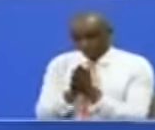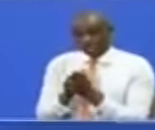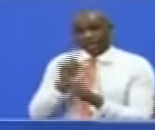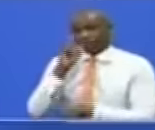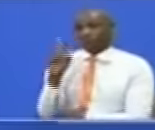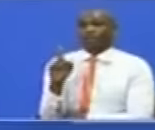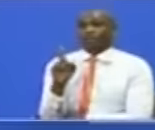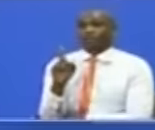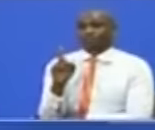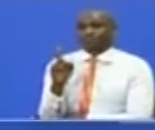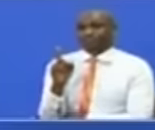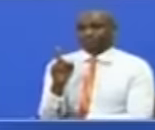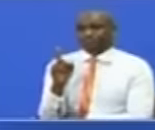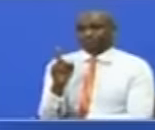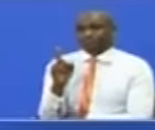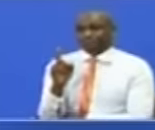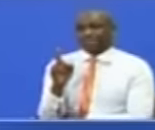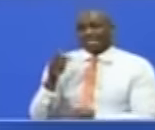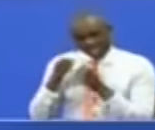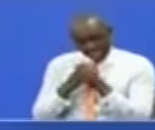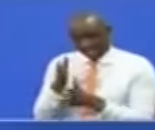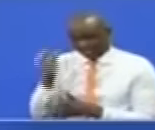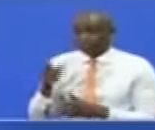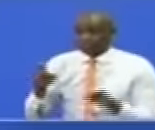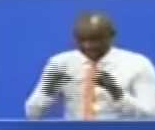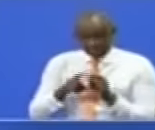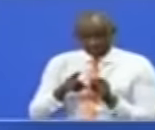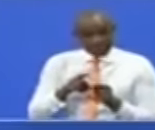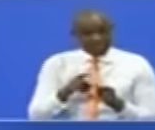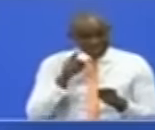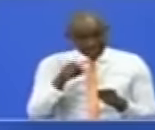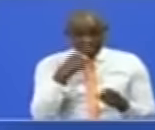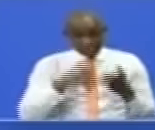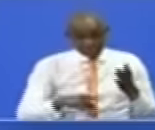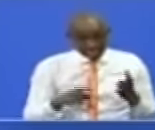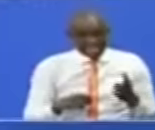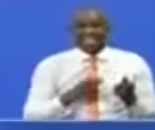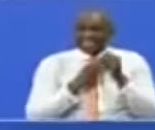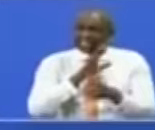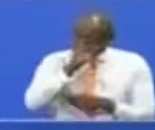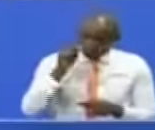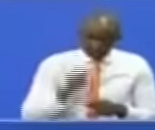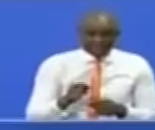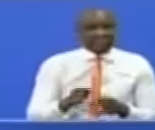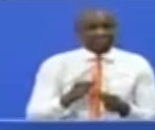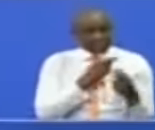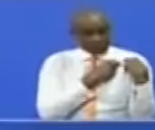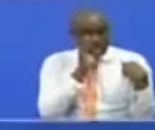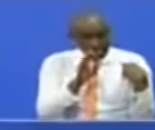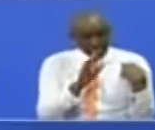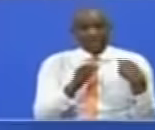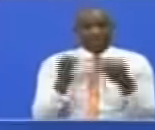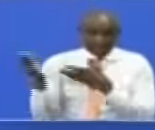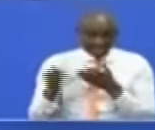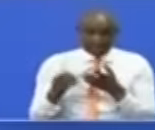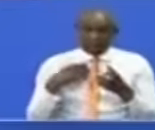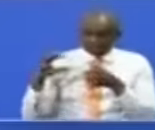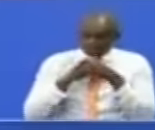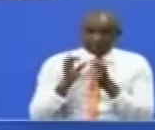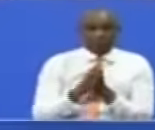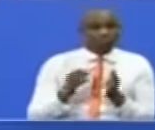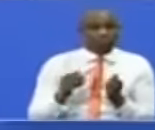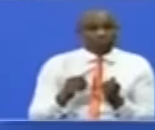pamoja. Inafaa ni wale viongozi kama vile Murkomen amesema ndio inafaa wachukue wajibu wa kuleta wananchi pamoja. Lakini shida iliyomo ni kwamba hapa